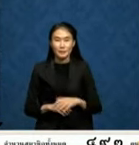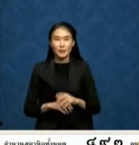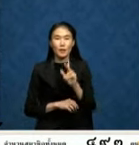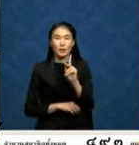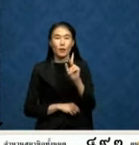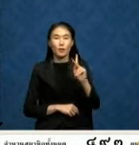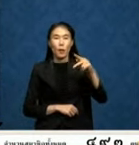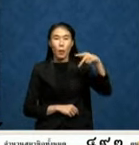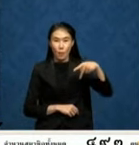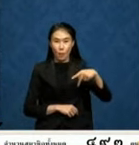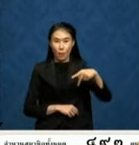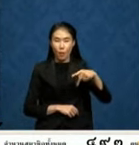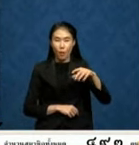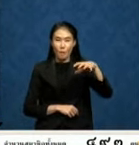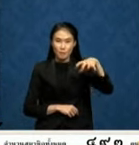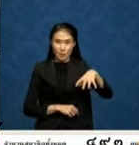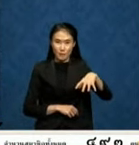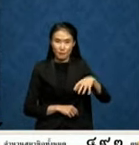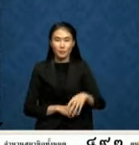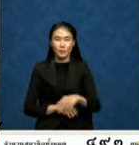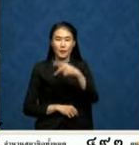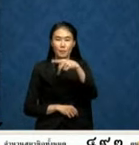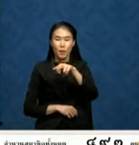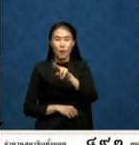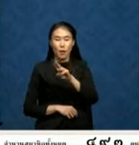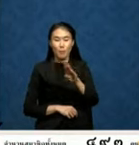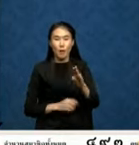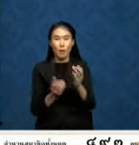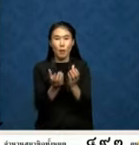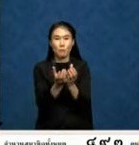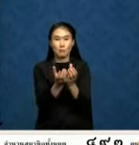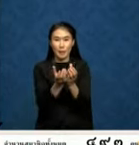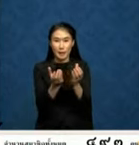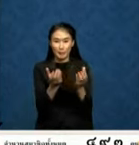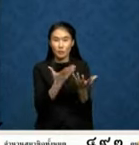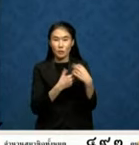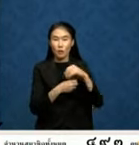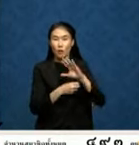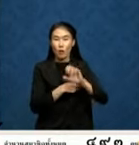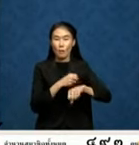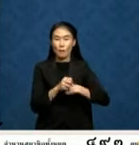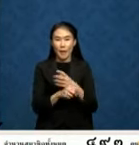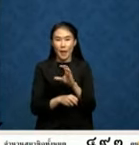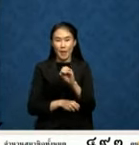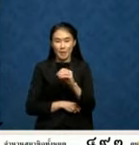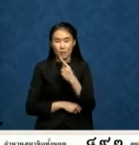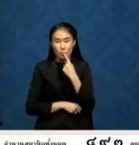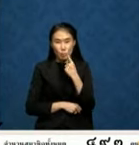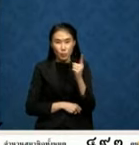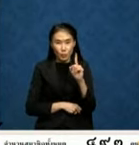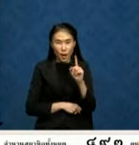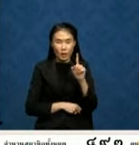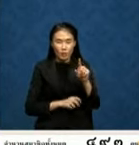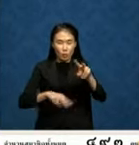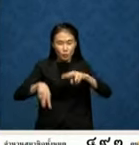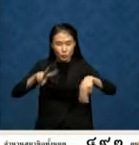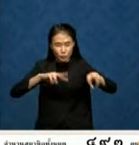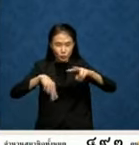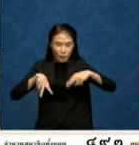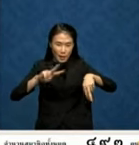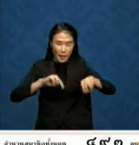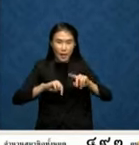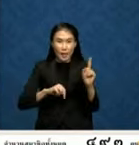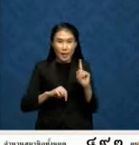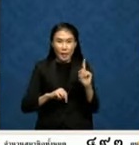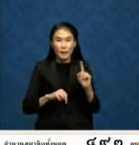กพ.นะครับตามพระราชบัญญัติประกอบกิจการพลังงาน2550นะครับก็คือเราจะต้องกำกับดูแลนะครับ